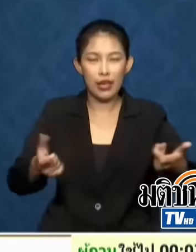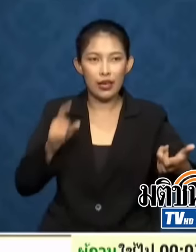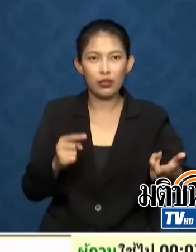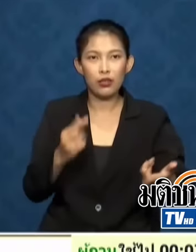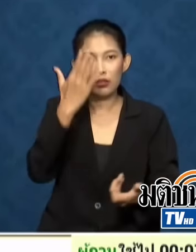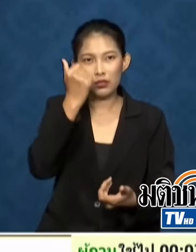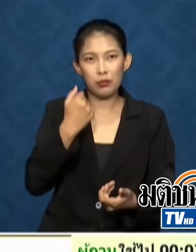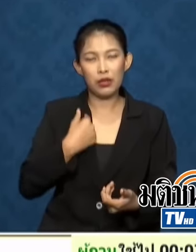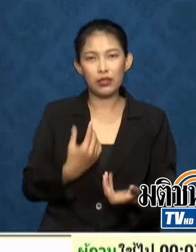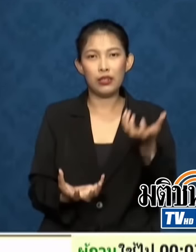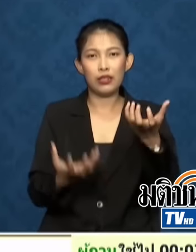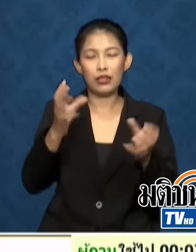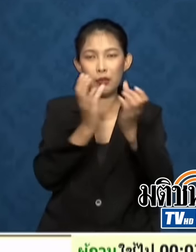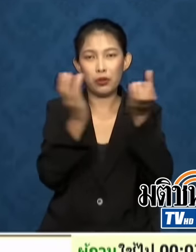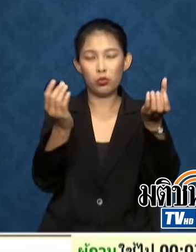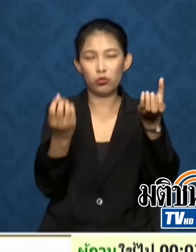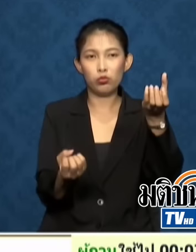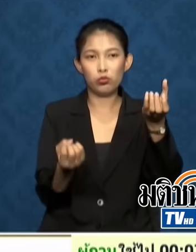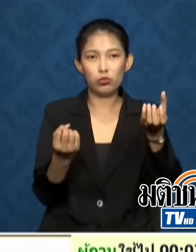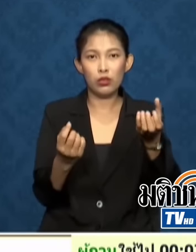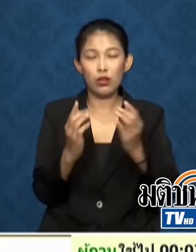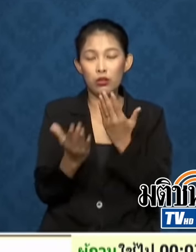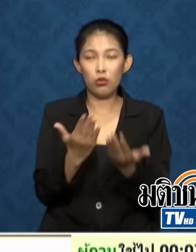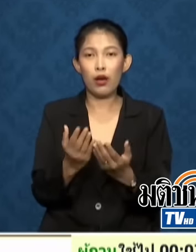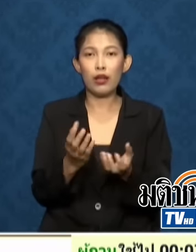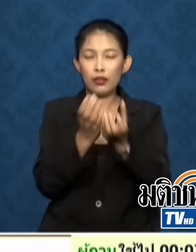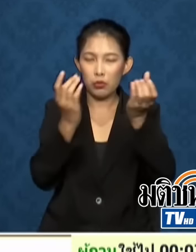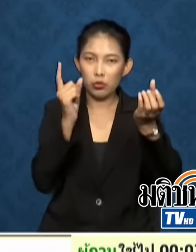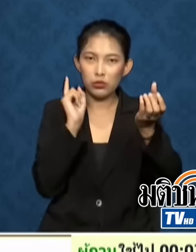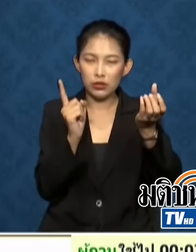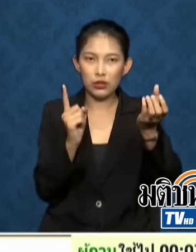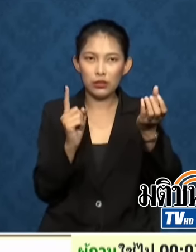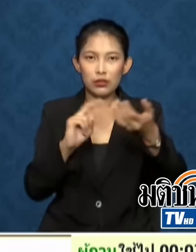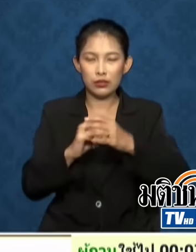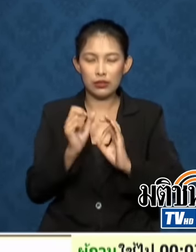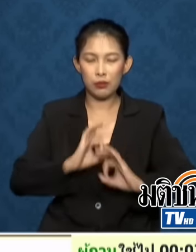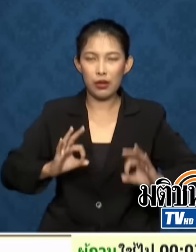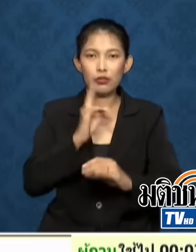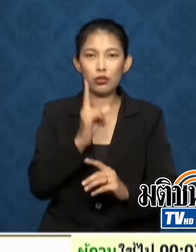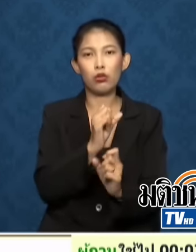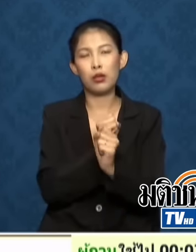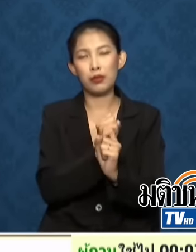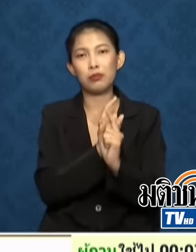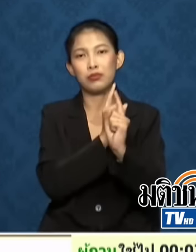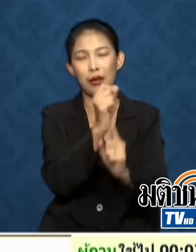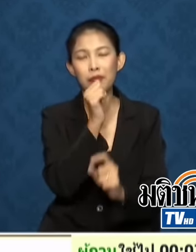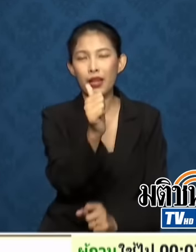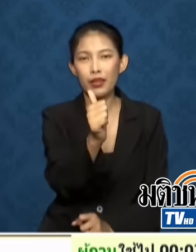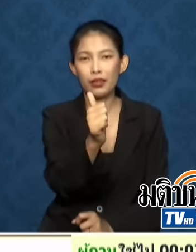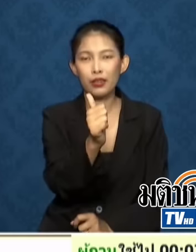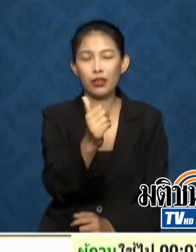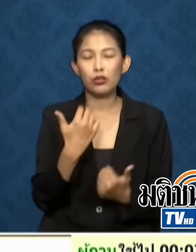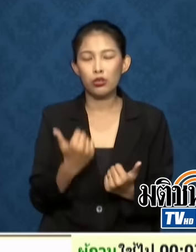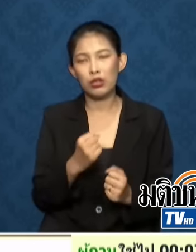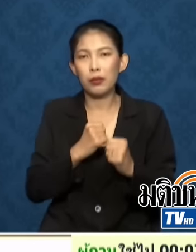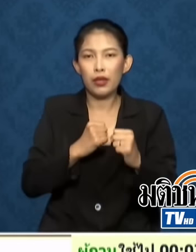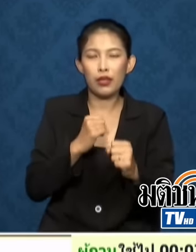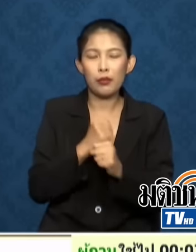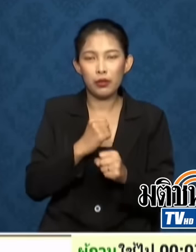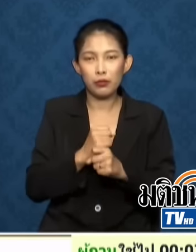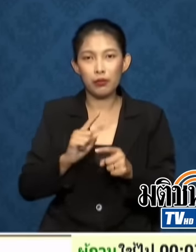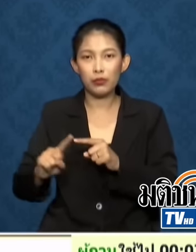ความสูงสุดของรัฐธรรมนูญหรือความศักดิ์สิทธิ์ของรัฐธรรมนูญเราต้องกล้าปฏิบัติซึ่งขณะนี้ก็พยายามทำอยู่แล้วก็ผมก็